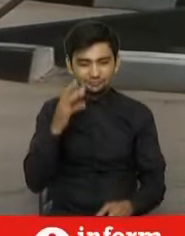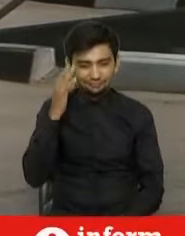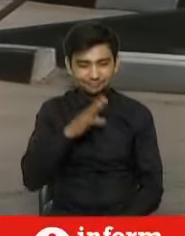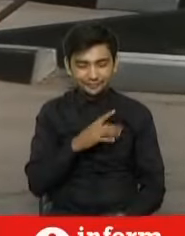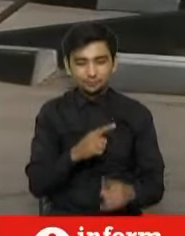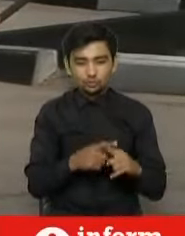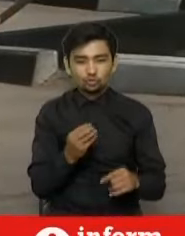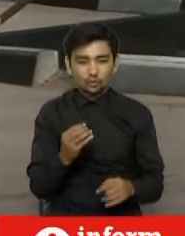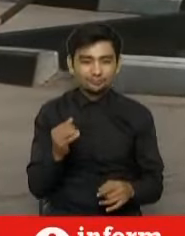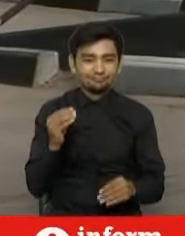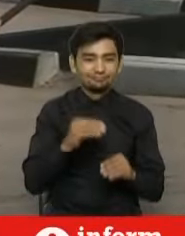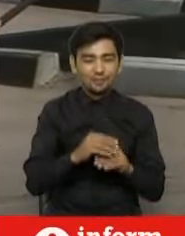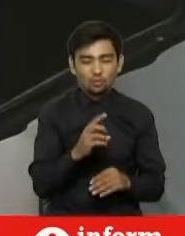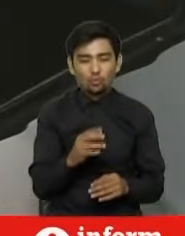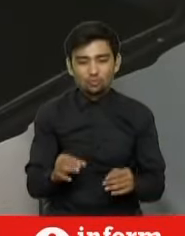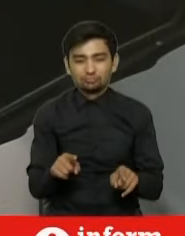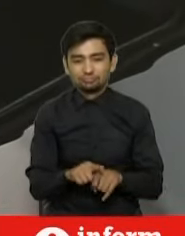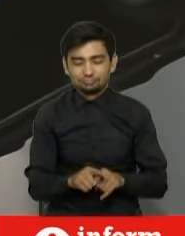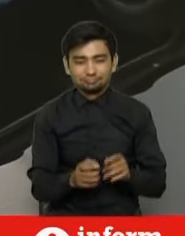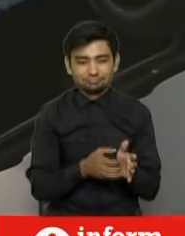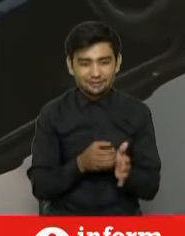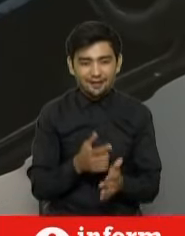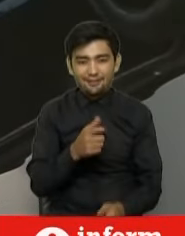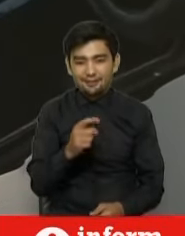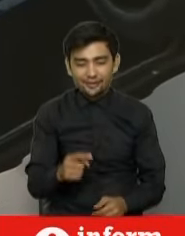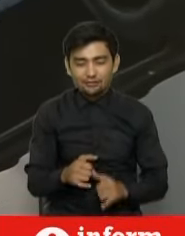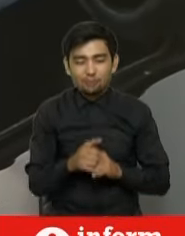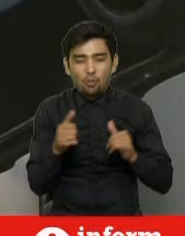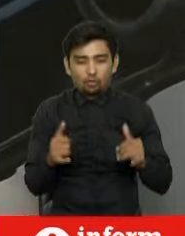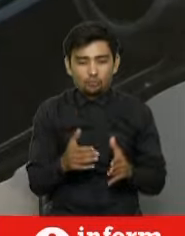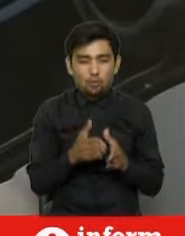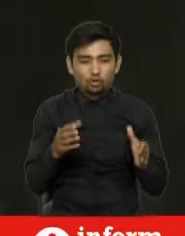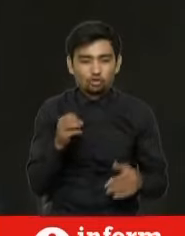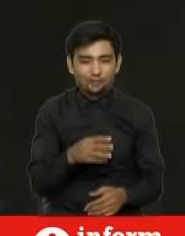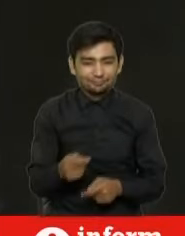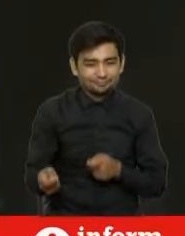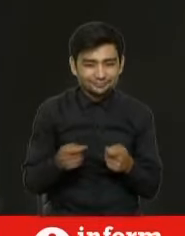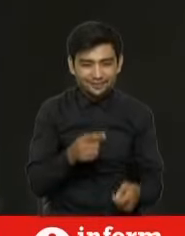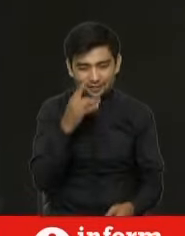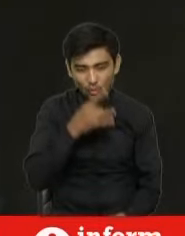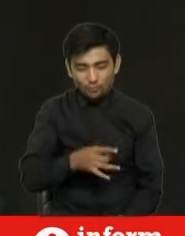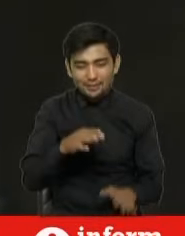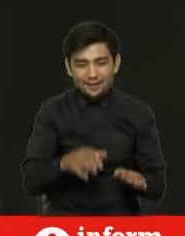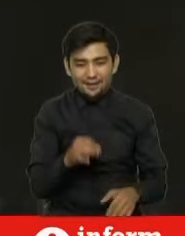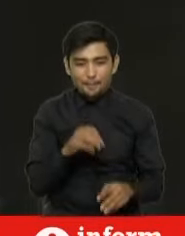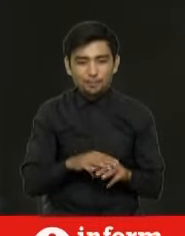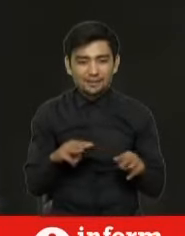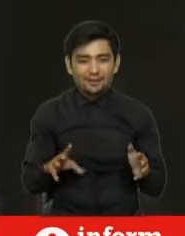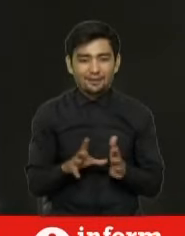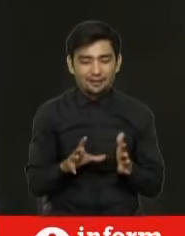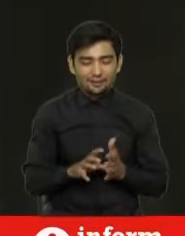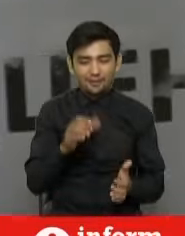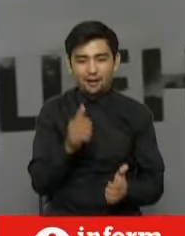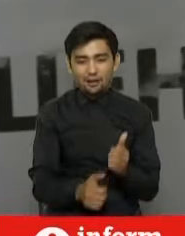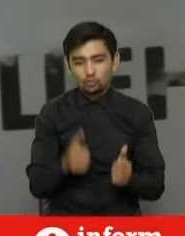Правда, его все равно не хватает, так как потребность в сжиженном газе больше, чем его предоставляют на регион. В Министерстве энергетики